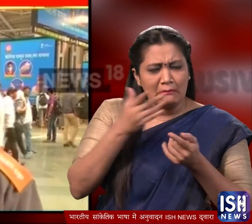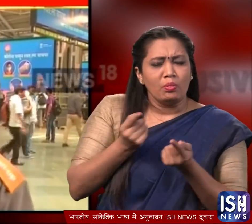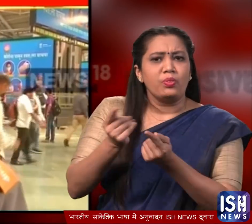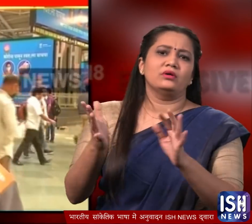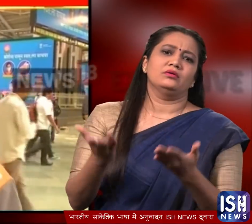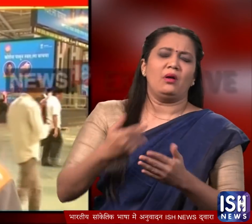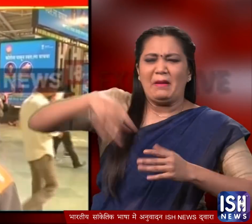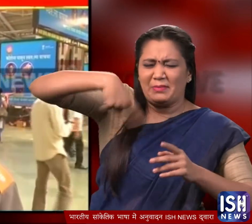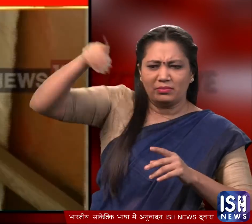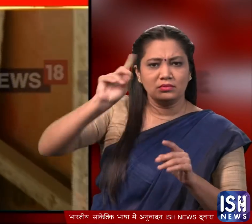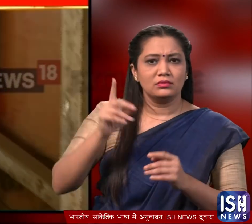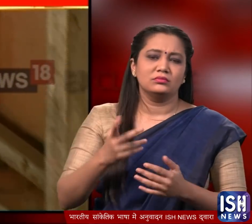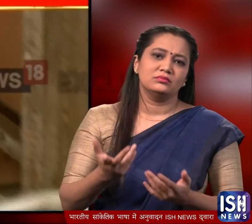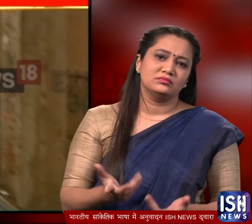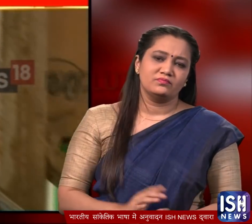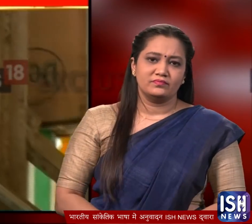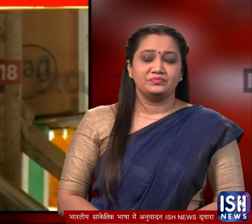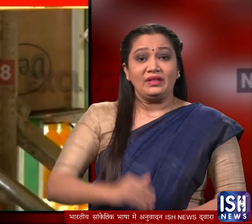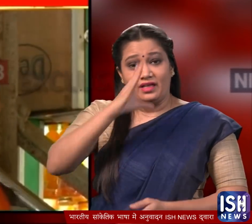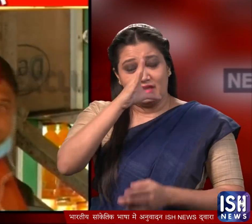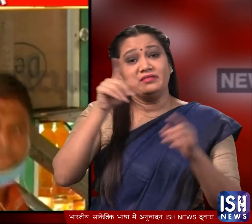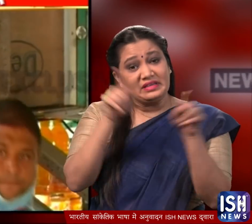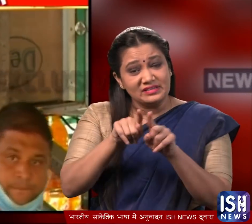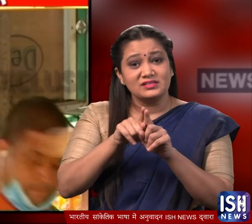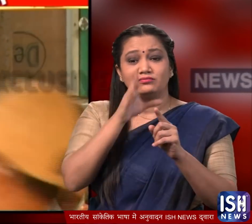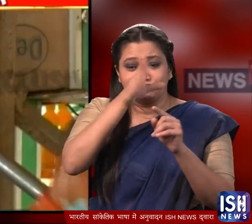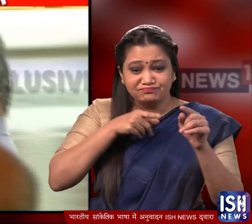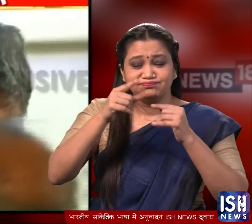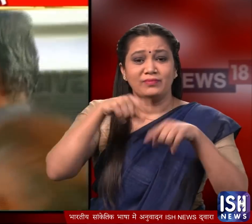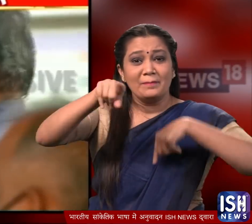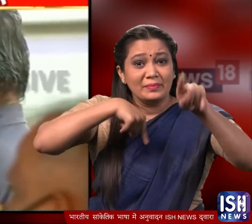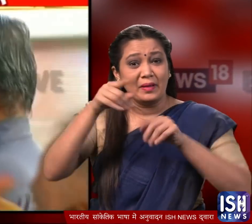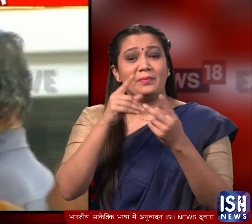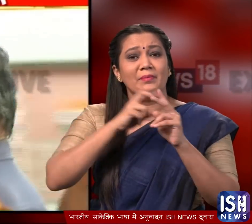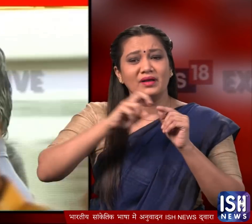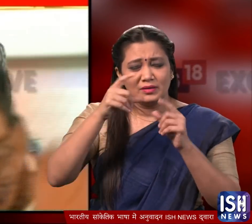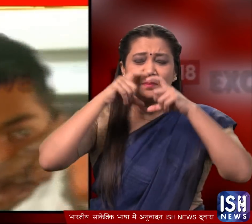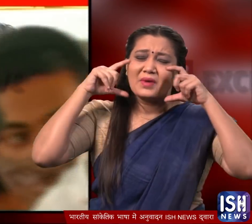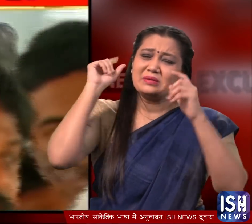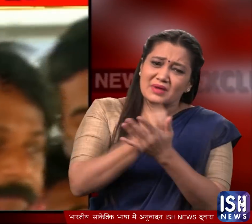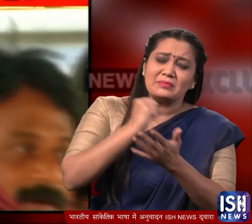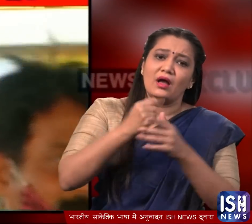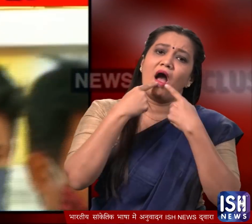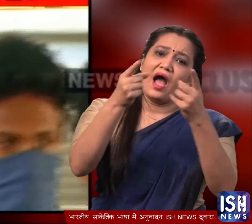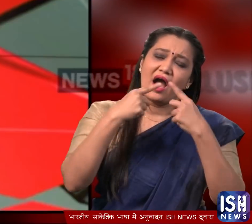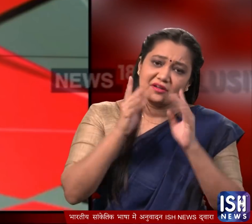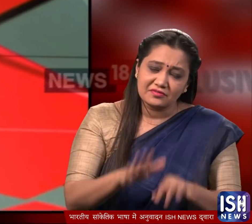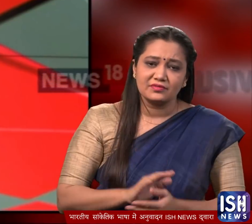फाइन मत दो, भगाओ यहाँ से। यही नहीं, रेलवे की तरफ से भी इन ट्रेनों में सफर करने वाले लोगों से मास्क लगाने की अपील की